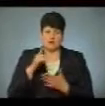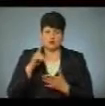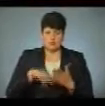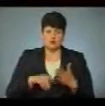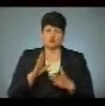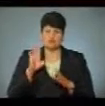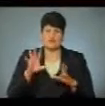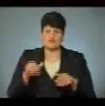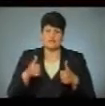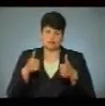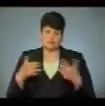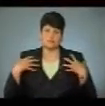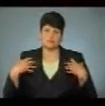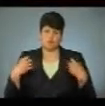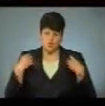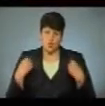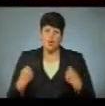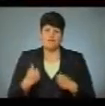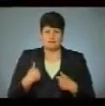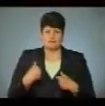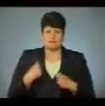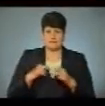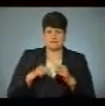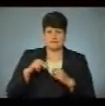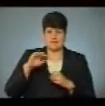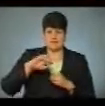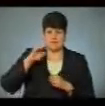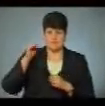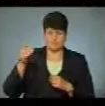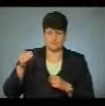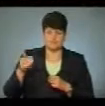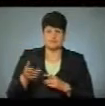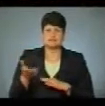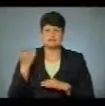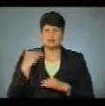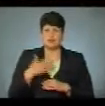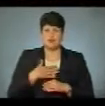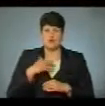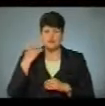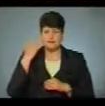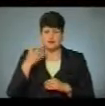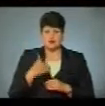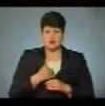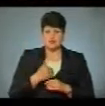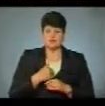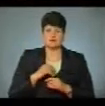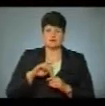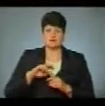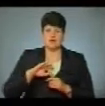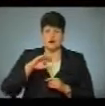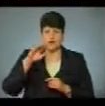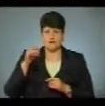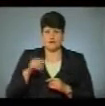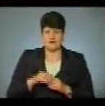добре, будемо здорові і ми піднесемося на Говерло. Давно моя мрія, що я хотіла піднятися на